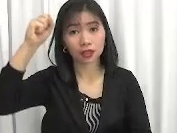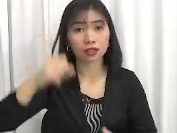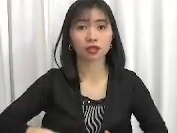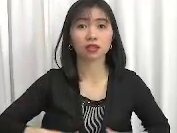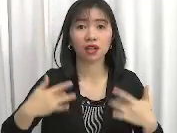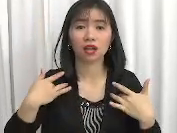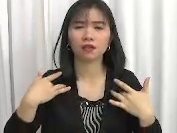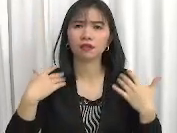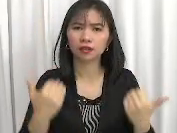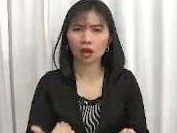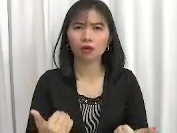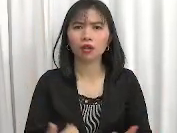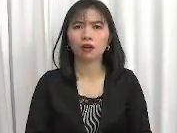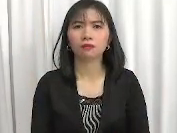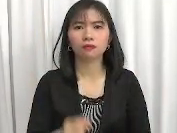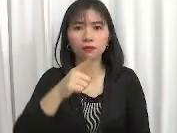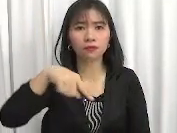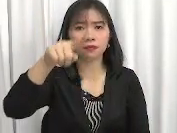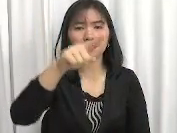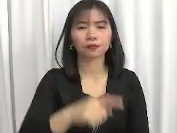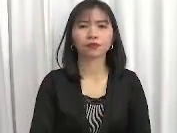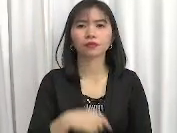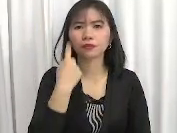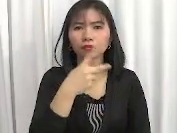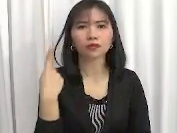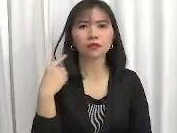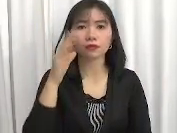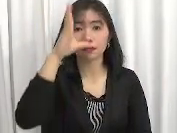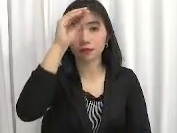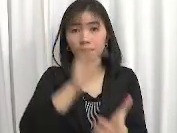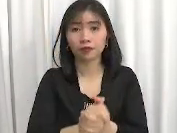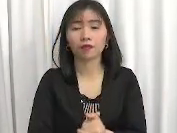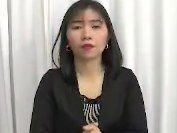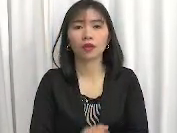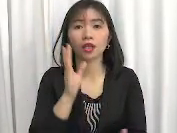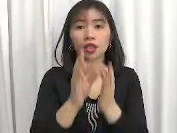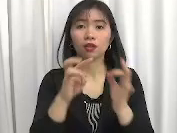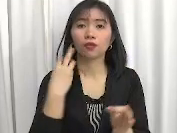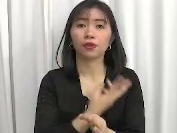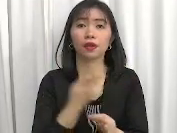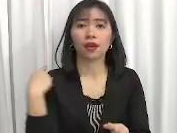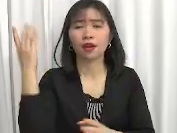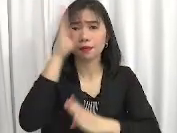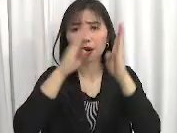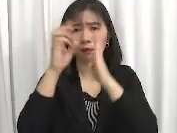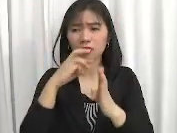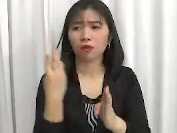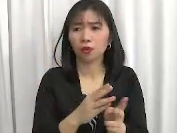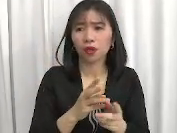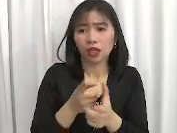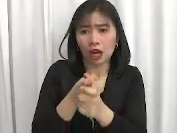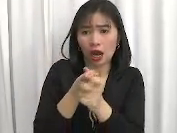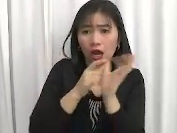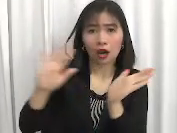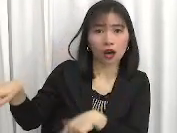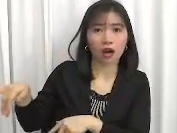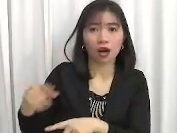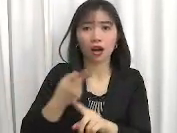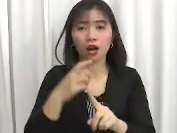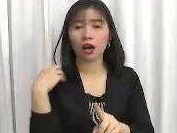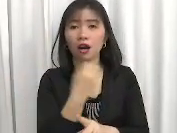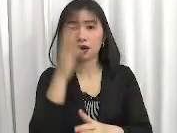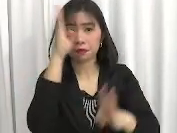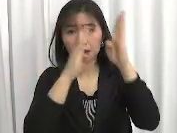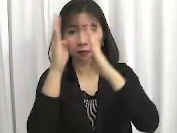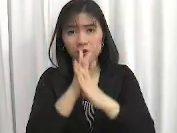mga nagkaroon tayo ng problema, tinatakasan natin ang problema. Yeah. Wow. No? Asaan ang pagmamahal natin sa ating pamilya? Oras